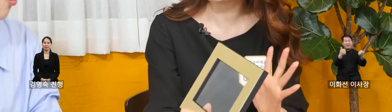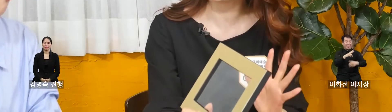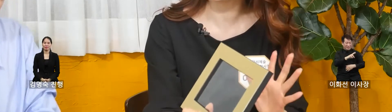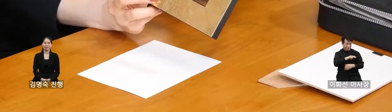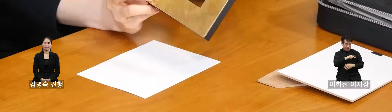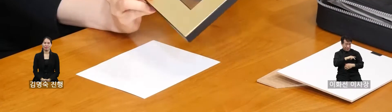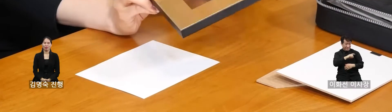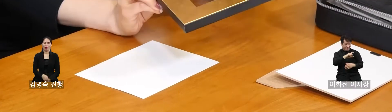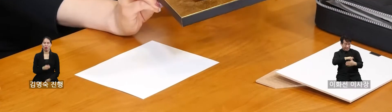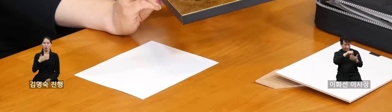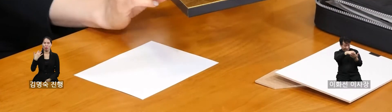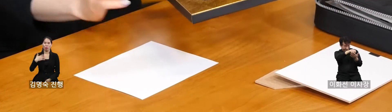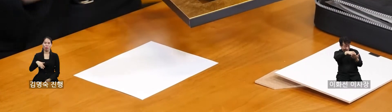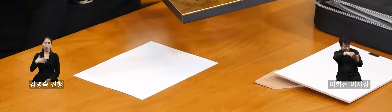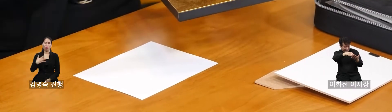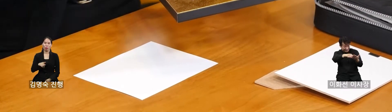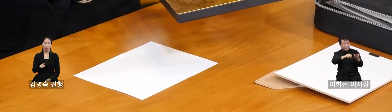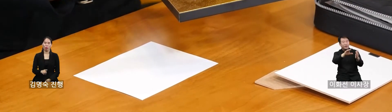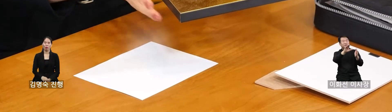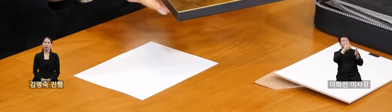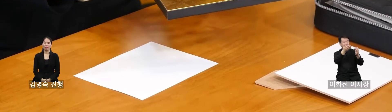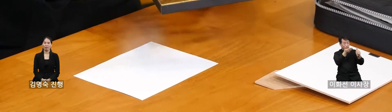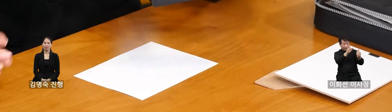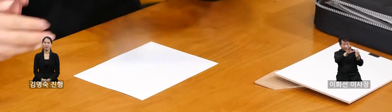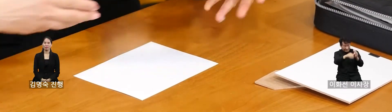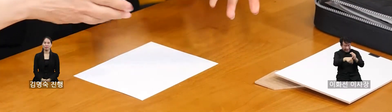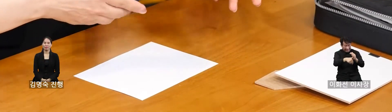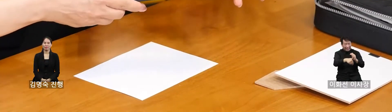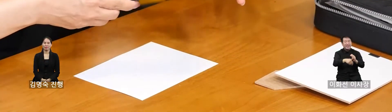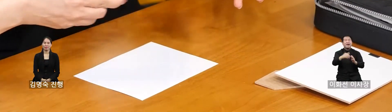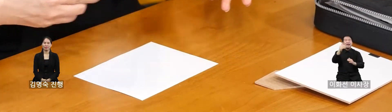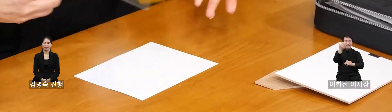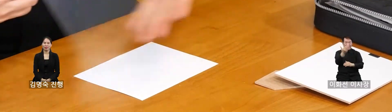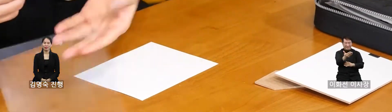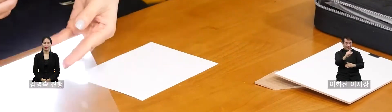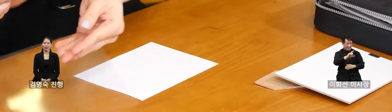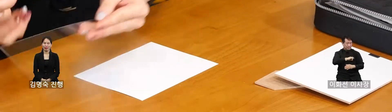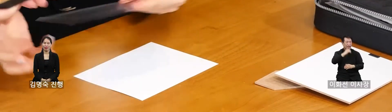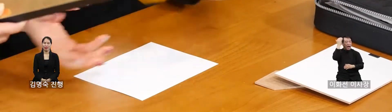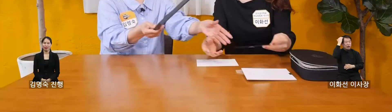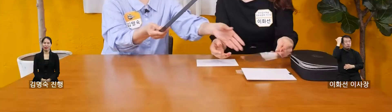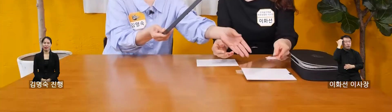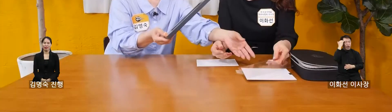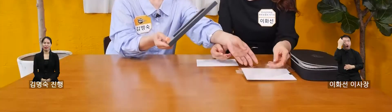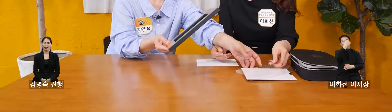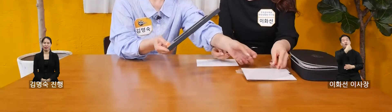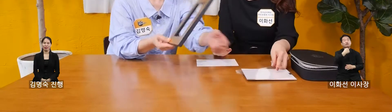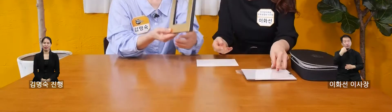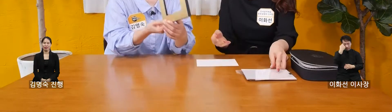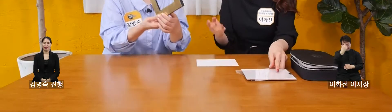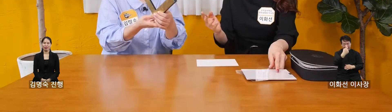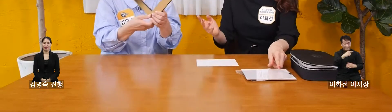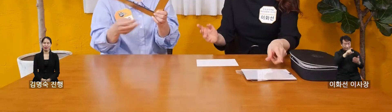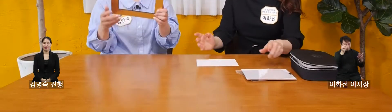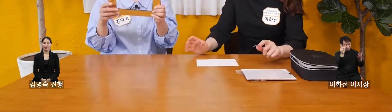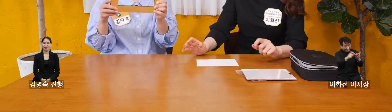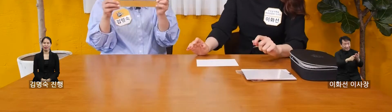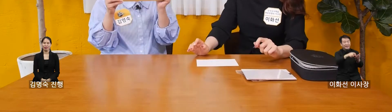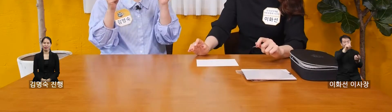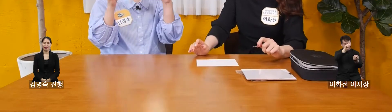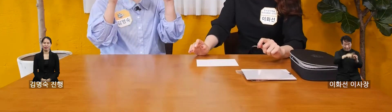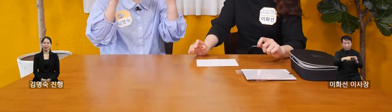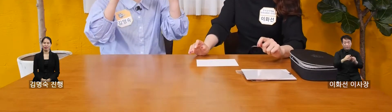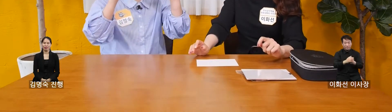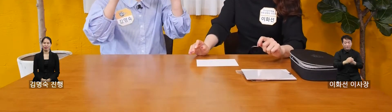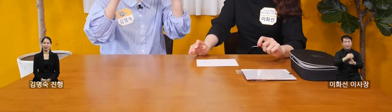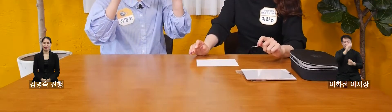액자에다가 실제로 당신의 이름은 대한민국의 얼굴입니다를 여기에 써서 이름을 했는데 어이구, 예. 그대로